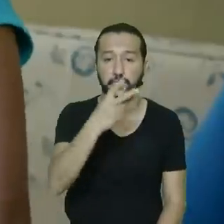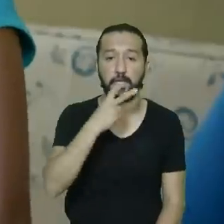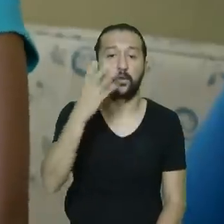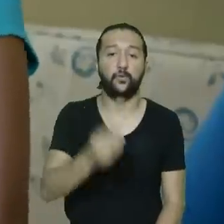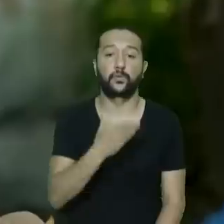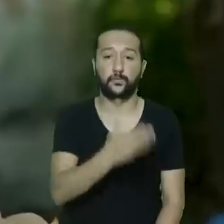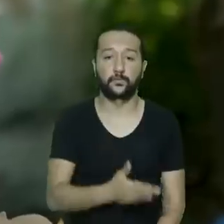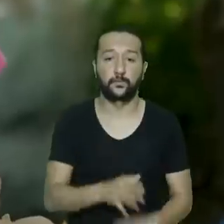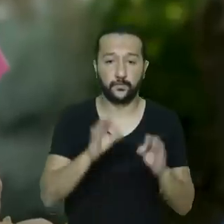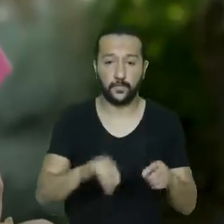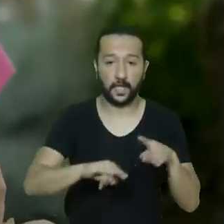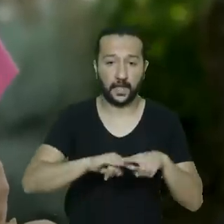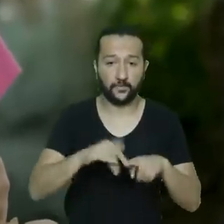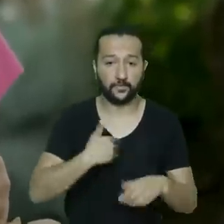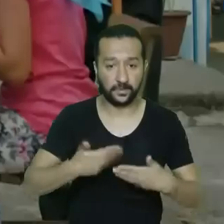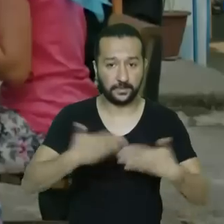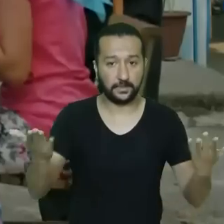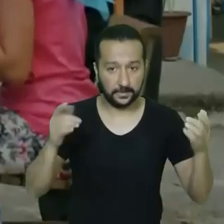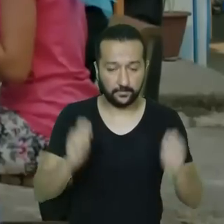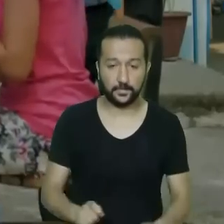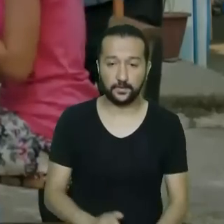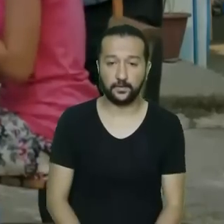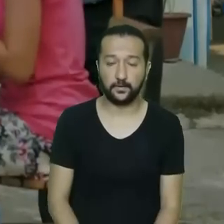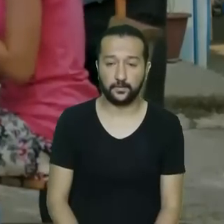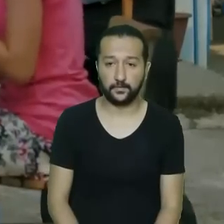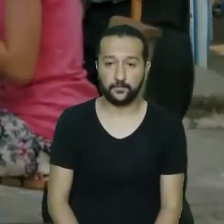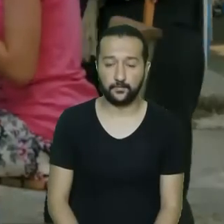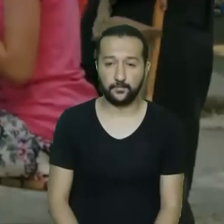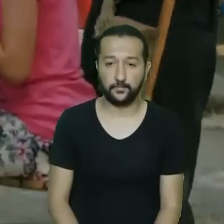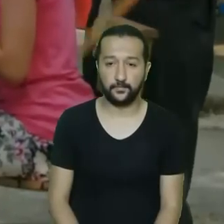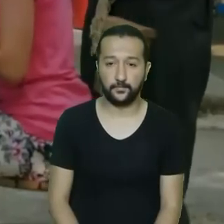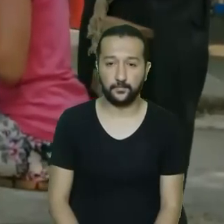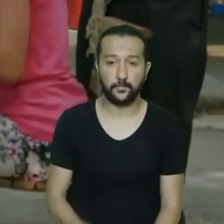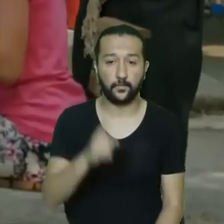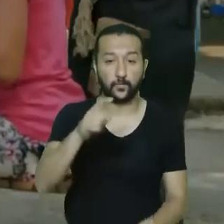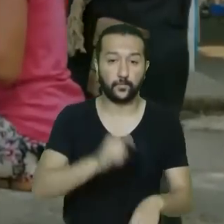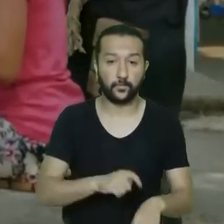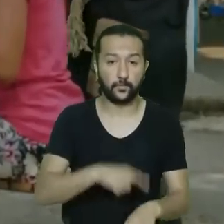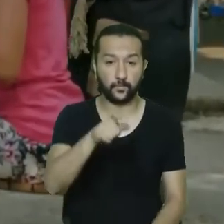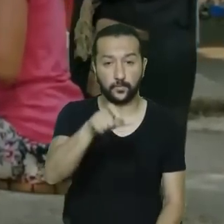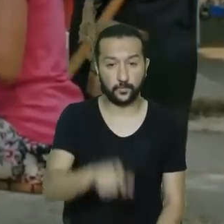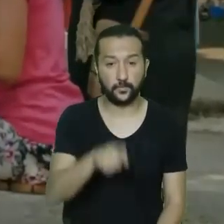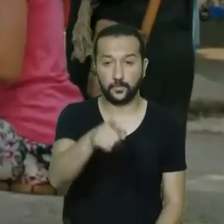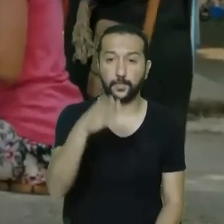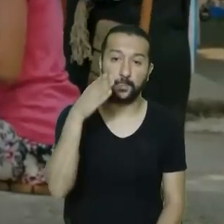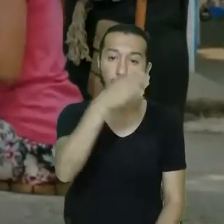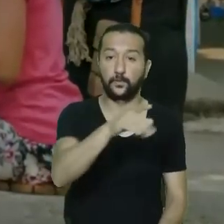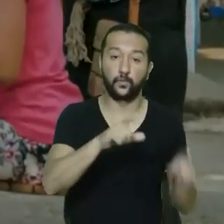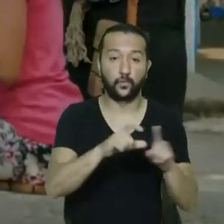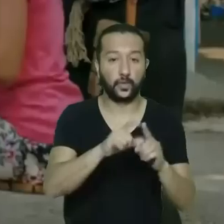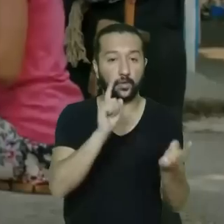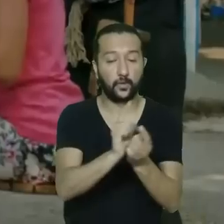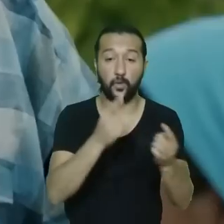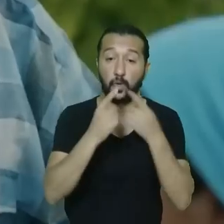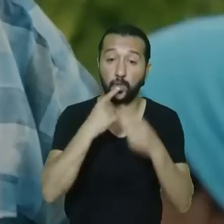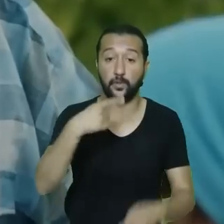sene oluyor. Helvasını biz gardırdık ya. Bastonuyla dürttü. O zaman bu gitsin. Dudanenen